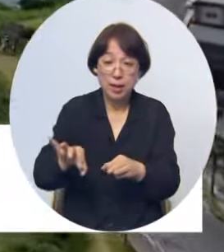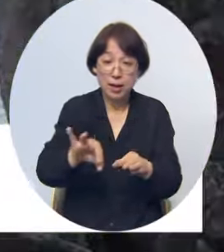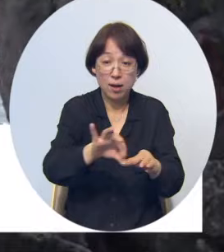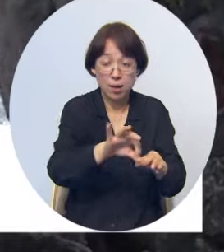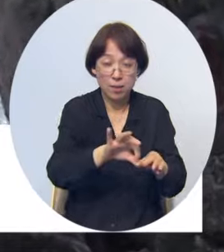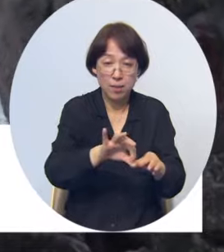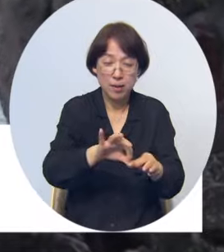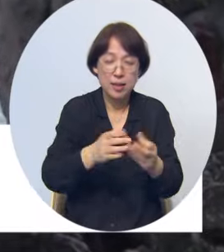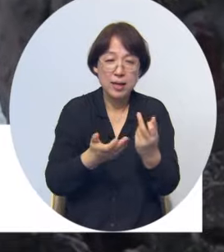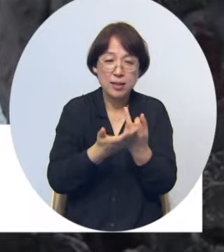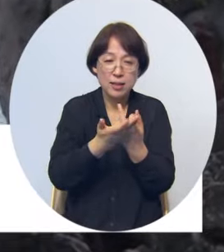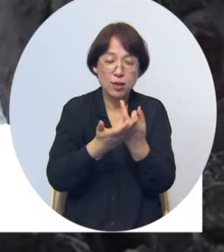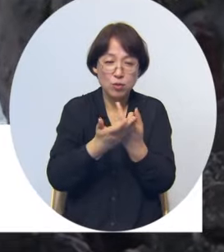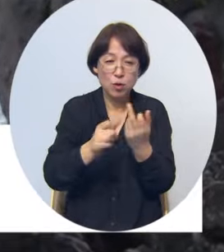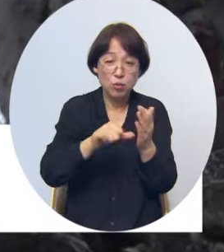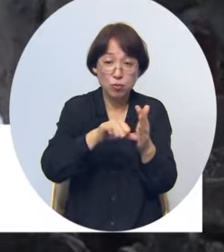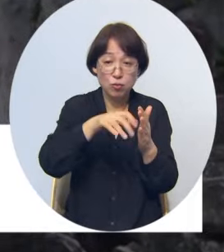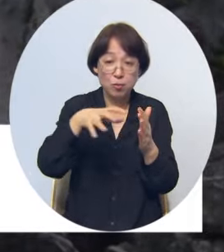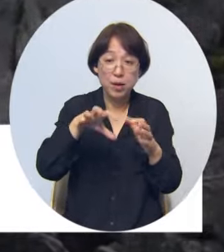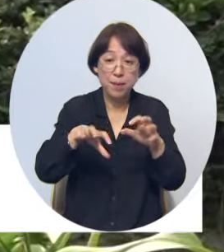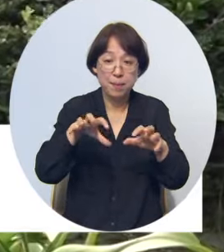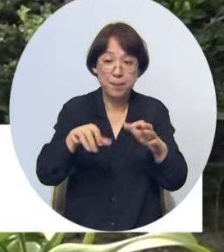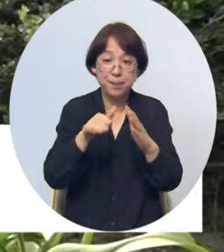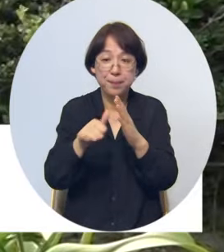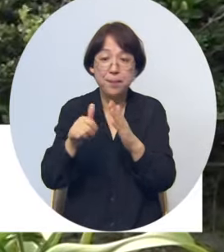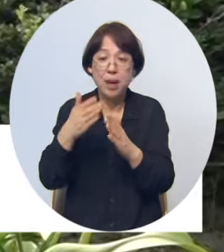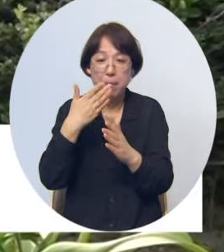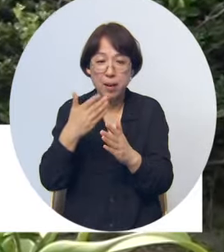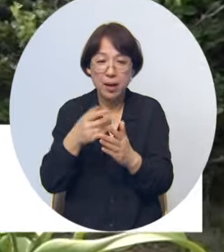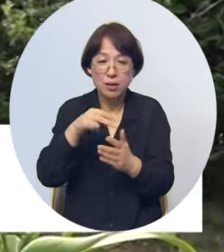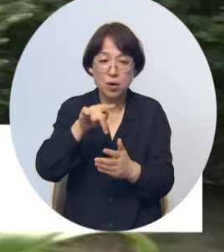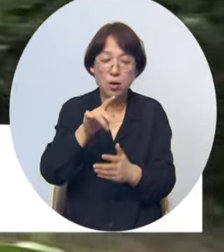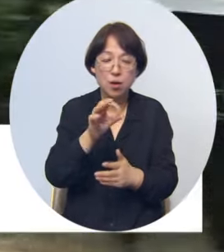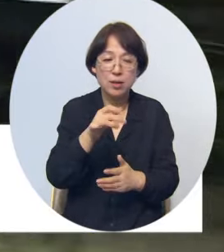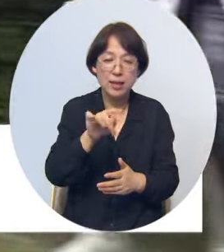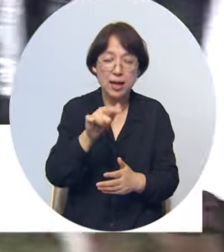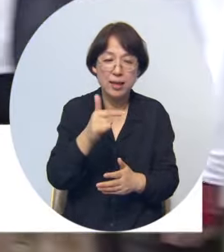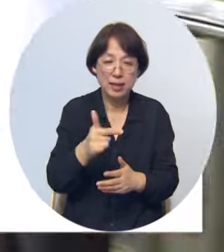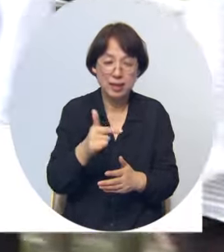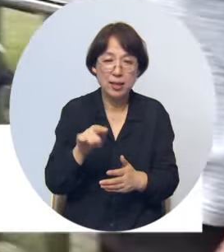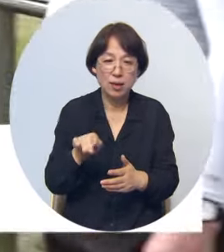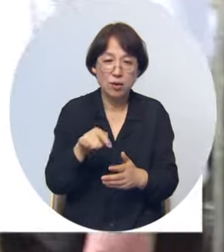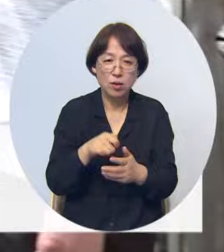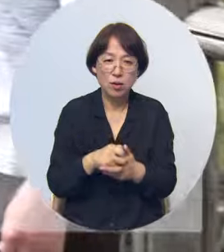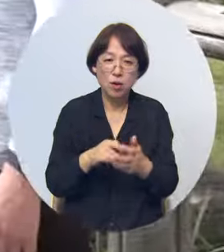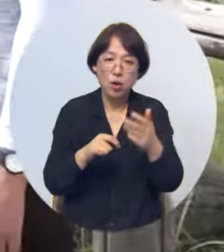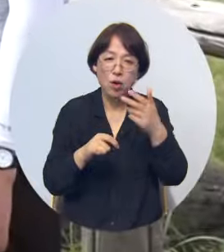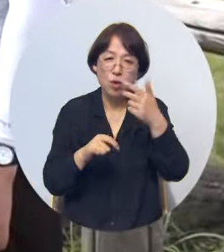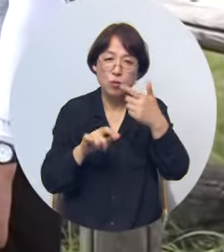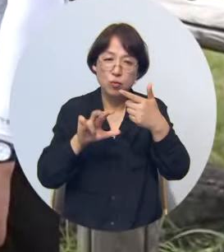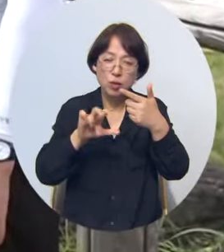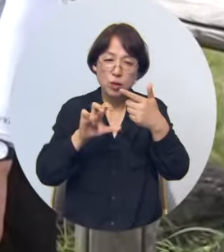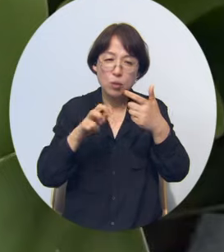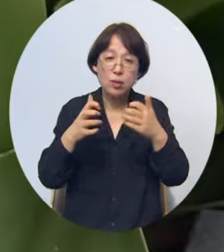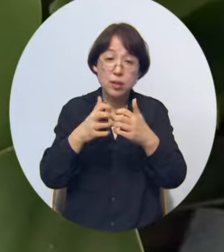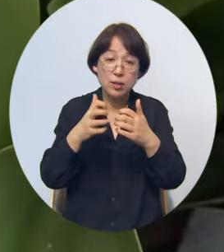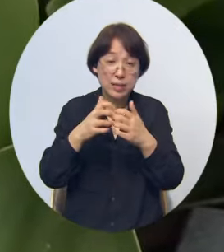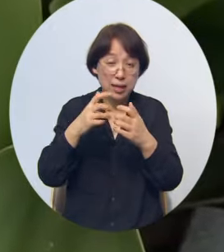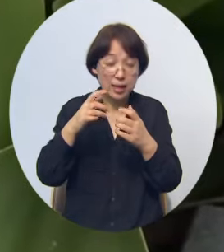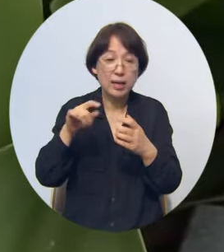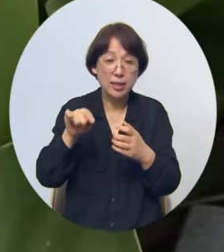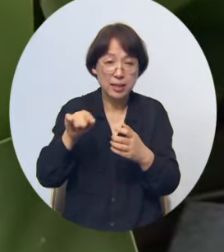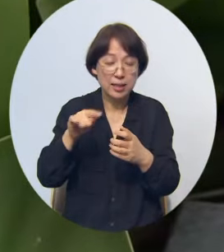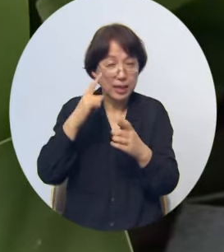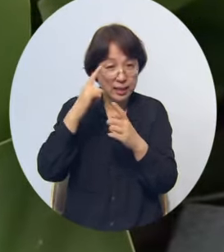제주의 관광 명소를 만날 수 있습니다. 성산읍에는 6.25 전쟁을 기념하는 구간도 있습니다. 백마고지